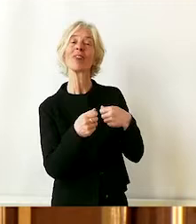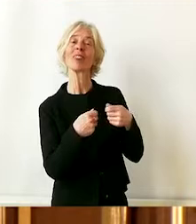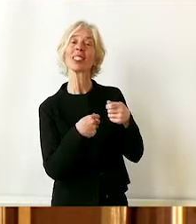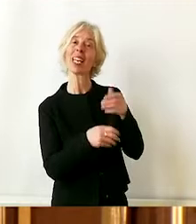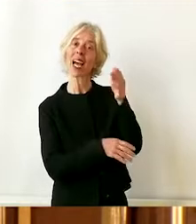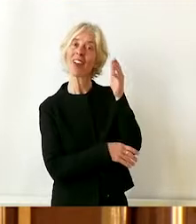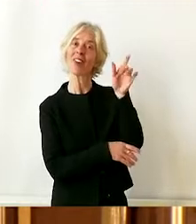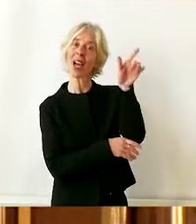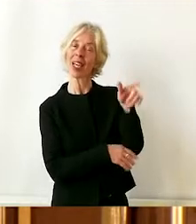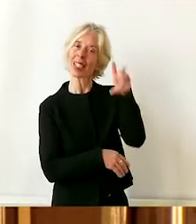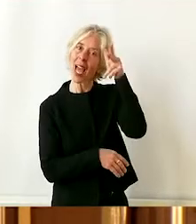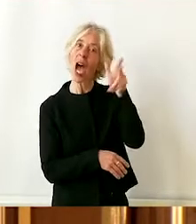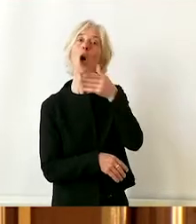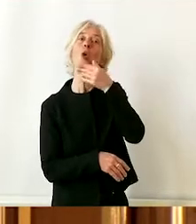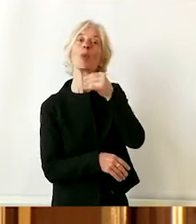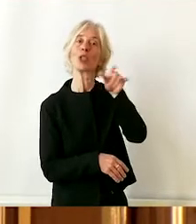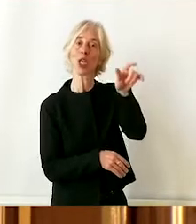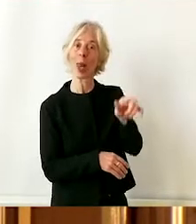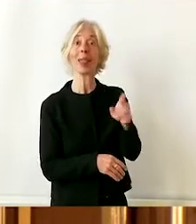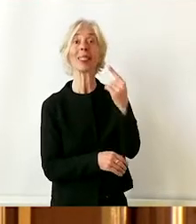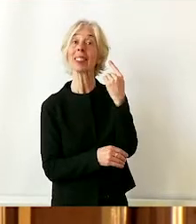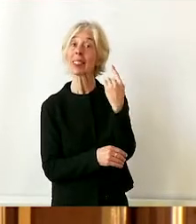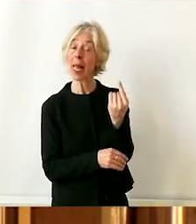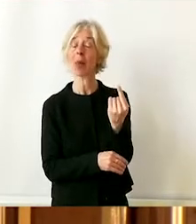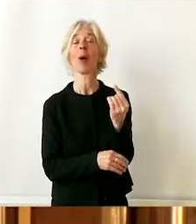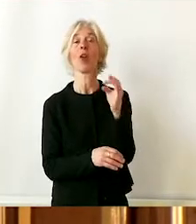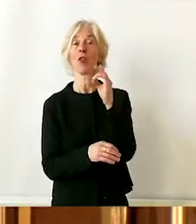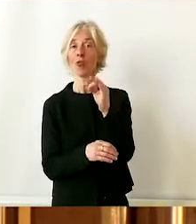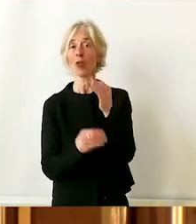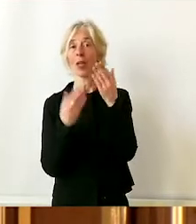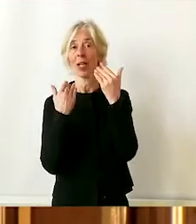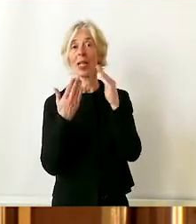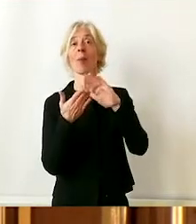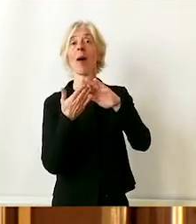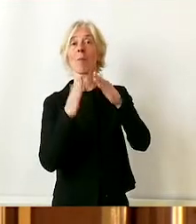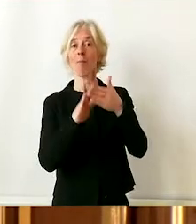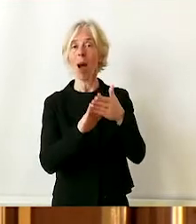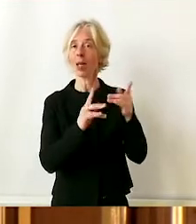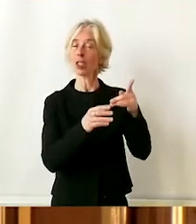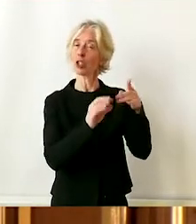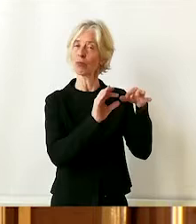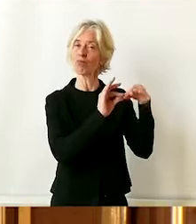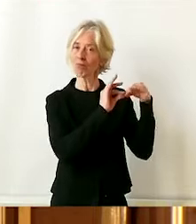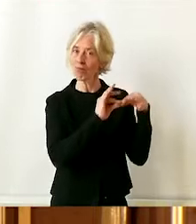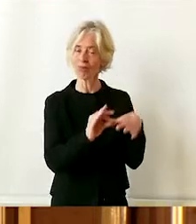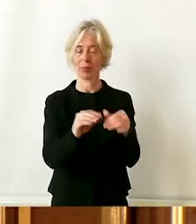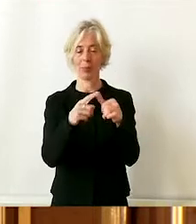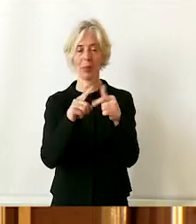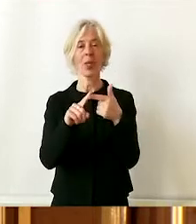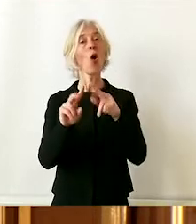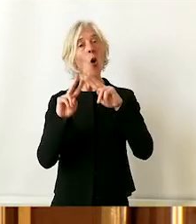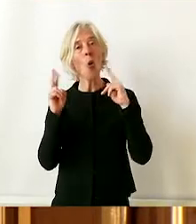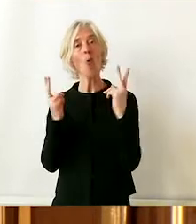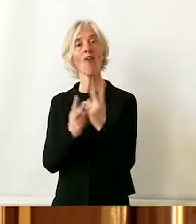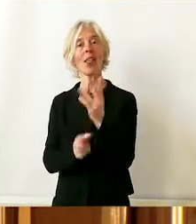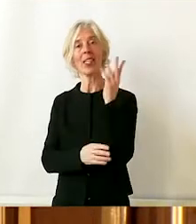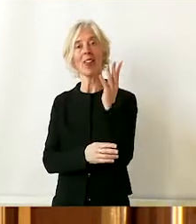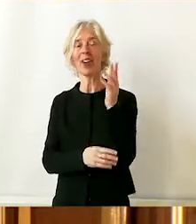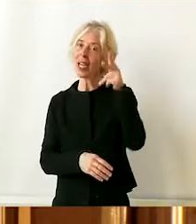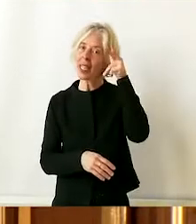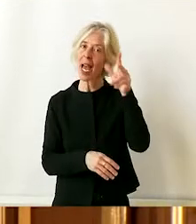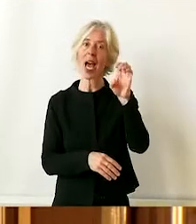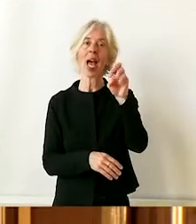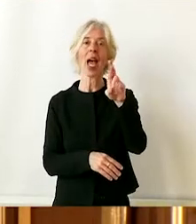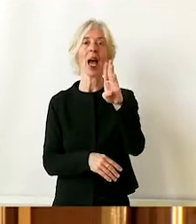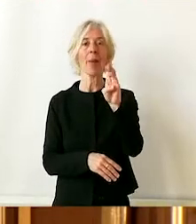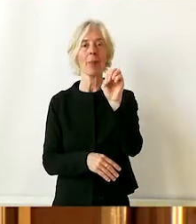dessen Federführung der Klimapakt ja auch läuft, genauso wie unseren Umweltreferenten Rainer Erben und auch einige Kolleginnen und Kollegen